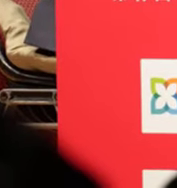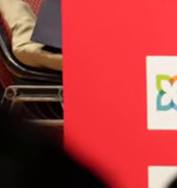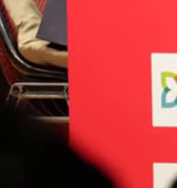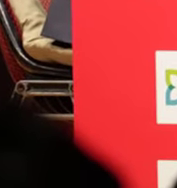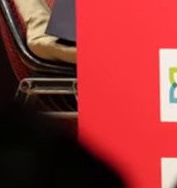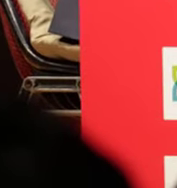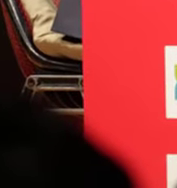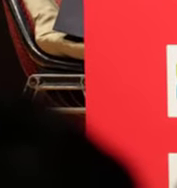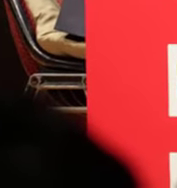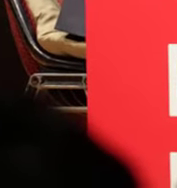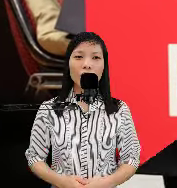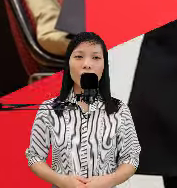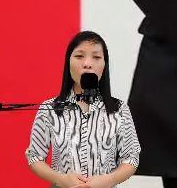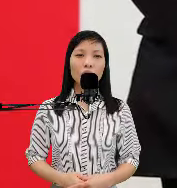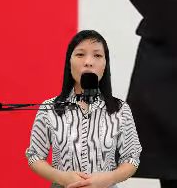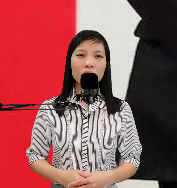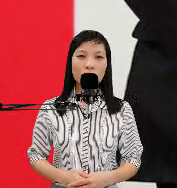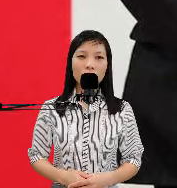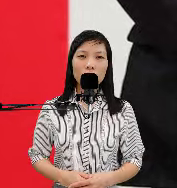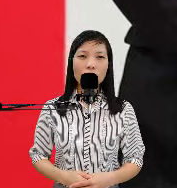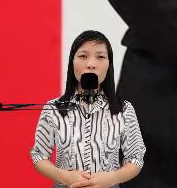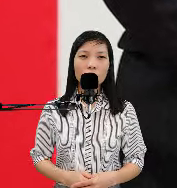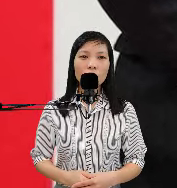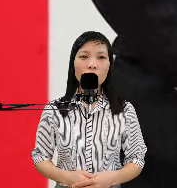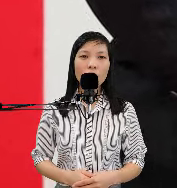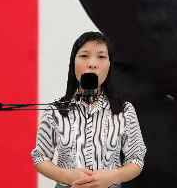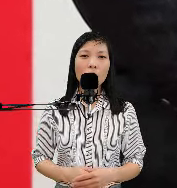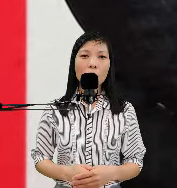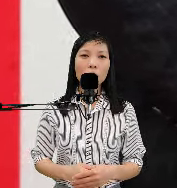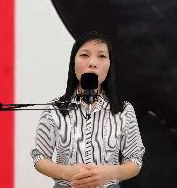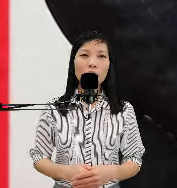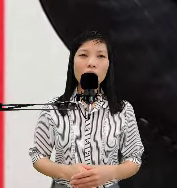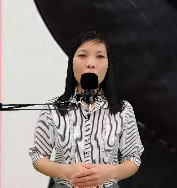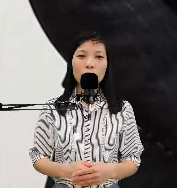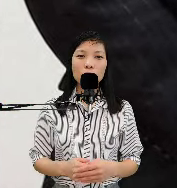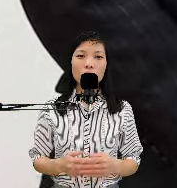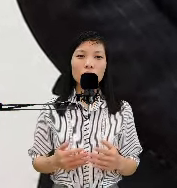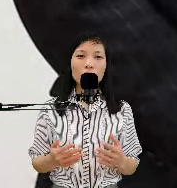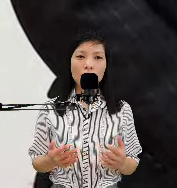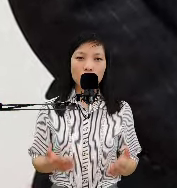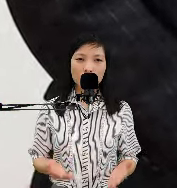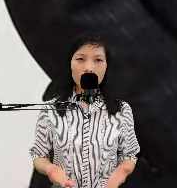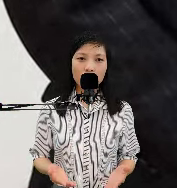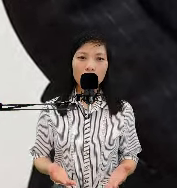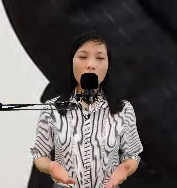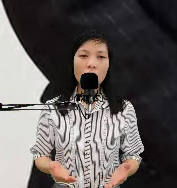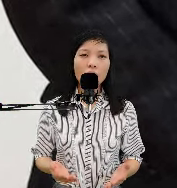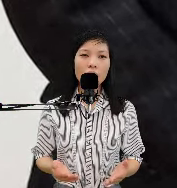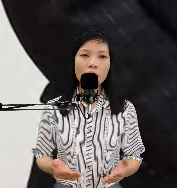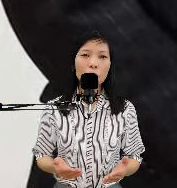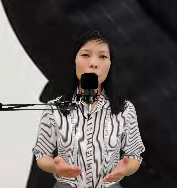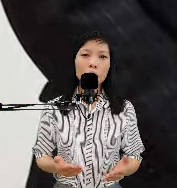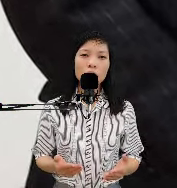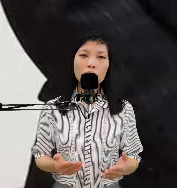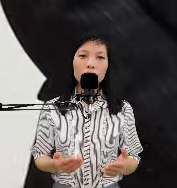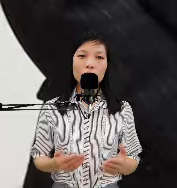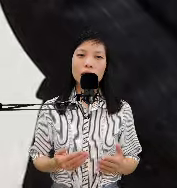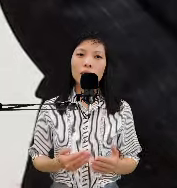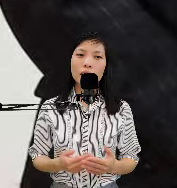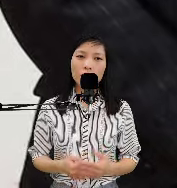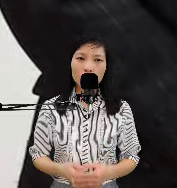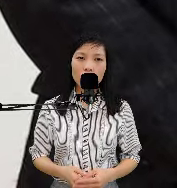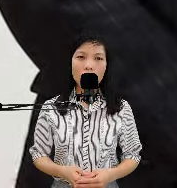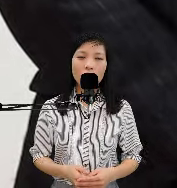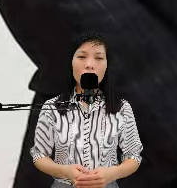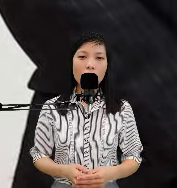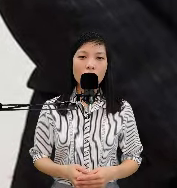攻めに見切りをつけた長石団はは一転して左辺に目先をシフト打ち込んだ角を自陣に引きつけた